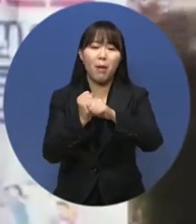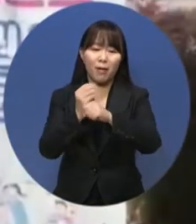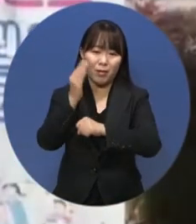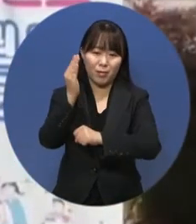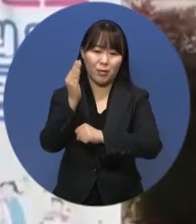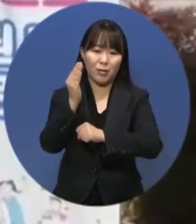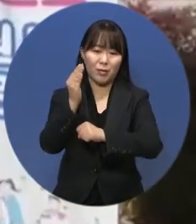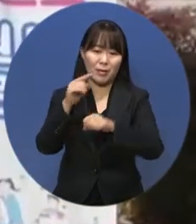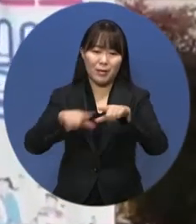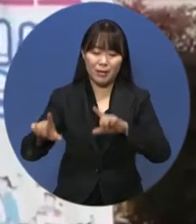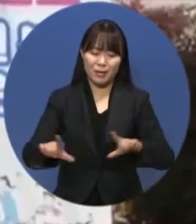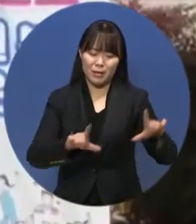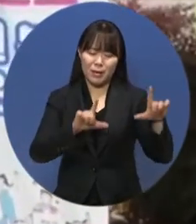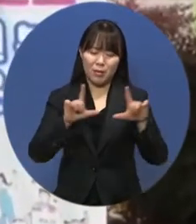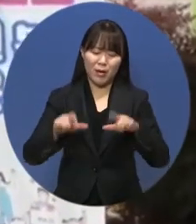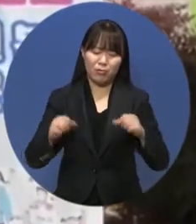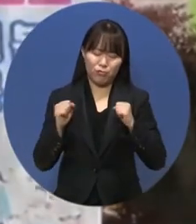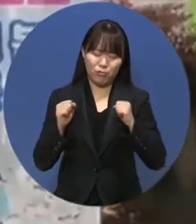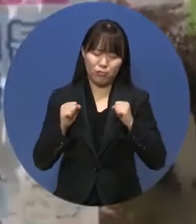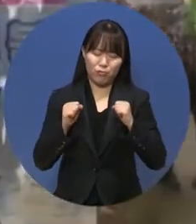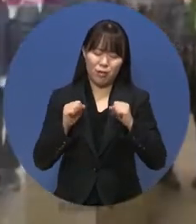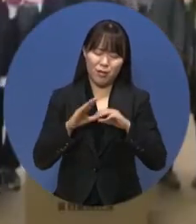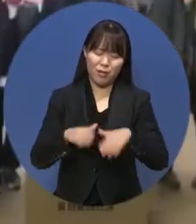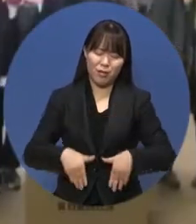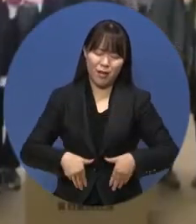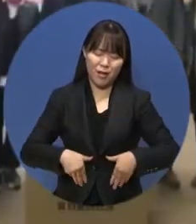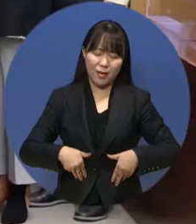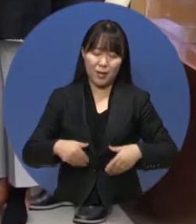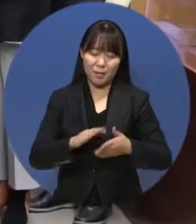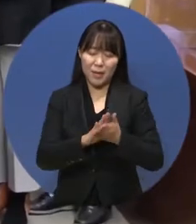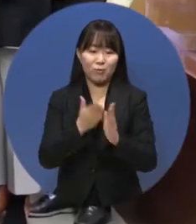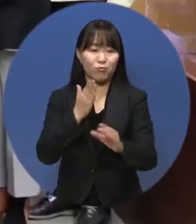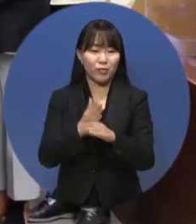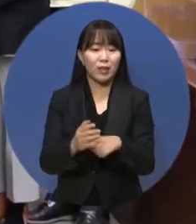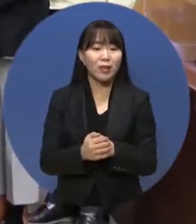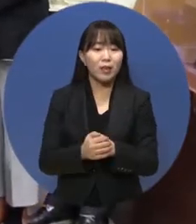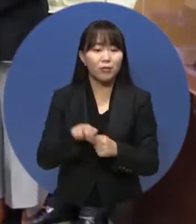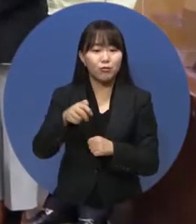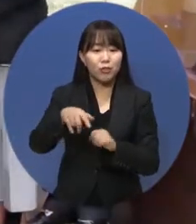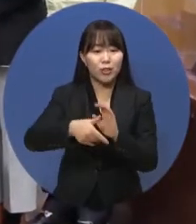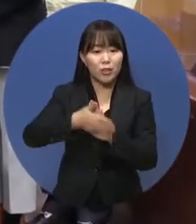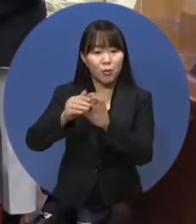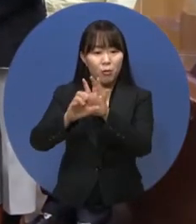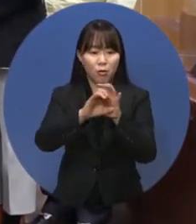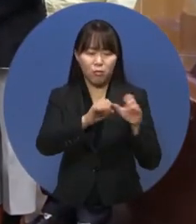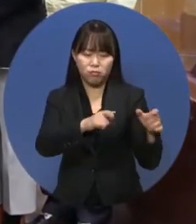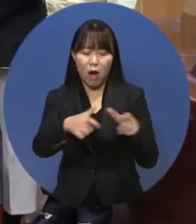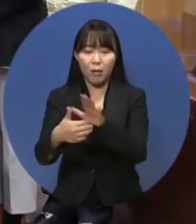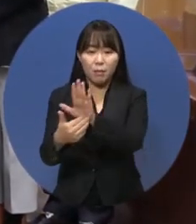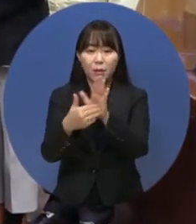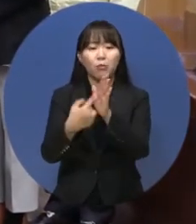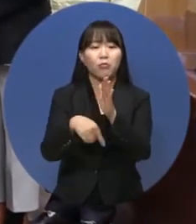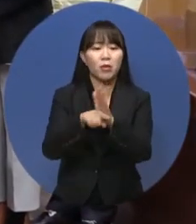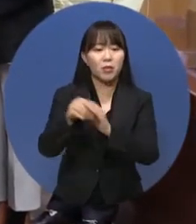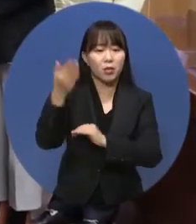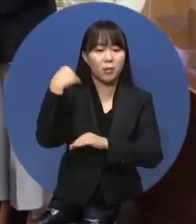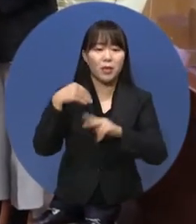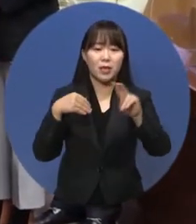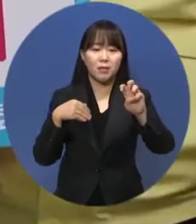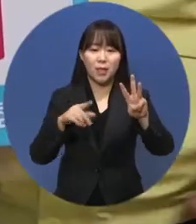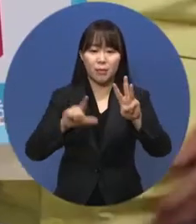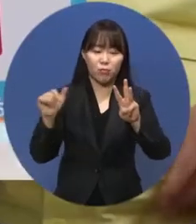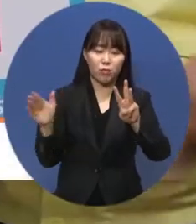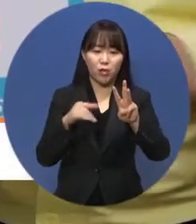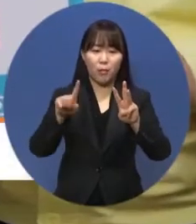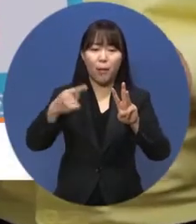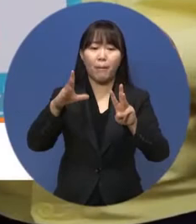돌파해 일상의 한파를 녹여주고 있습니다. 순천시는 코로나19 확산 방지를 위해 지난달